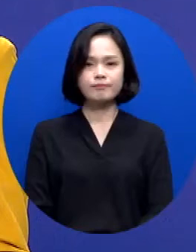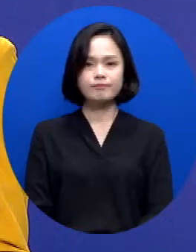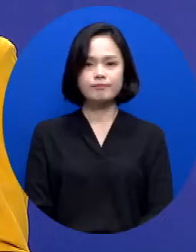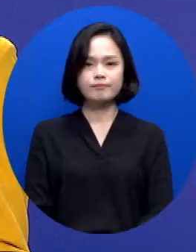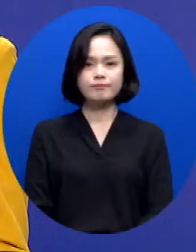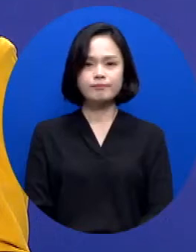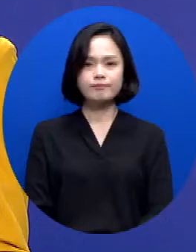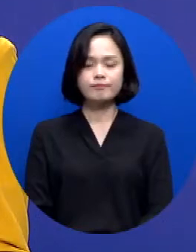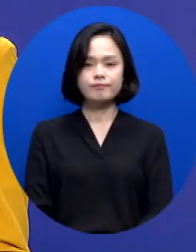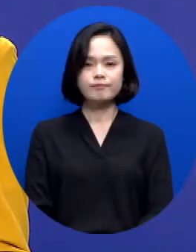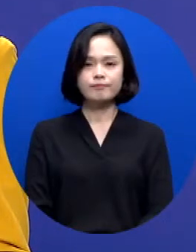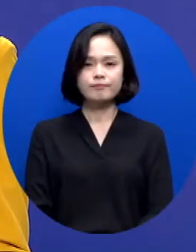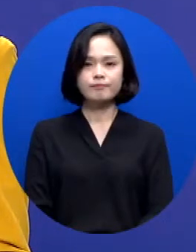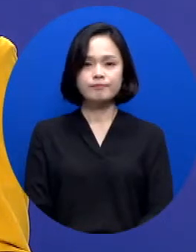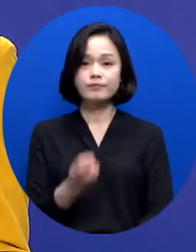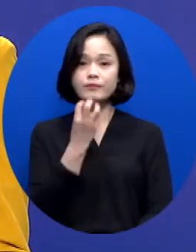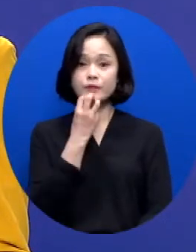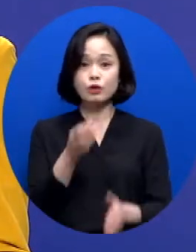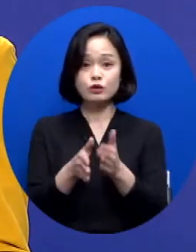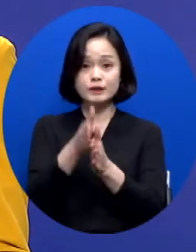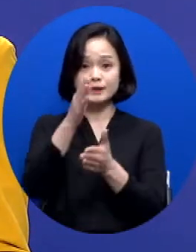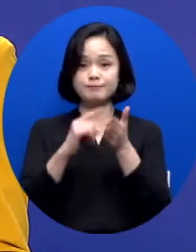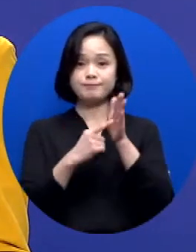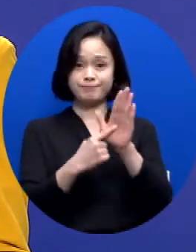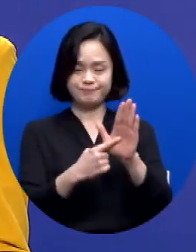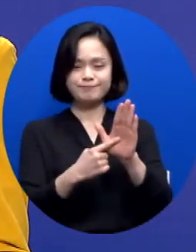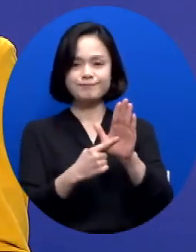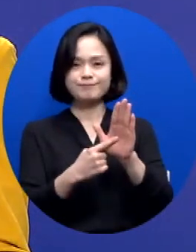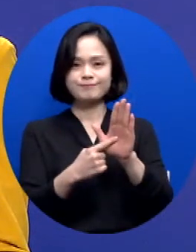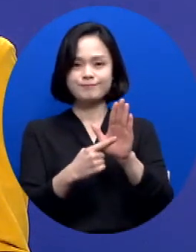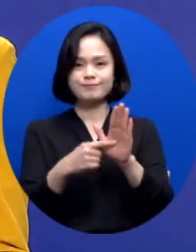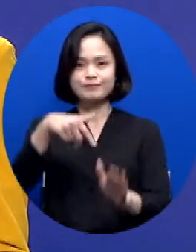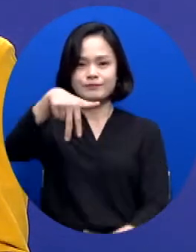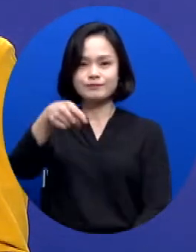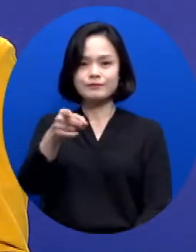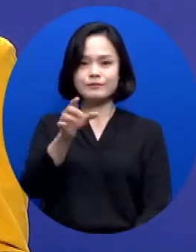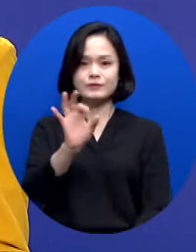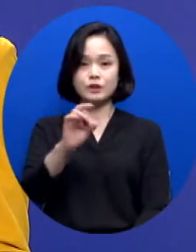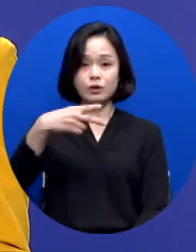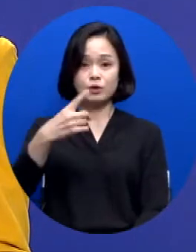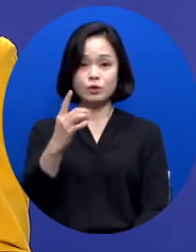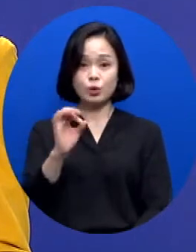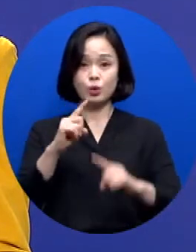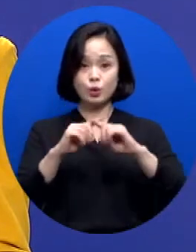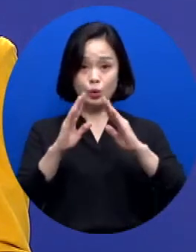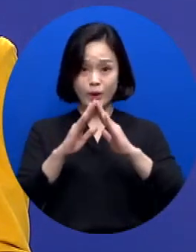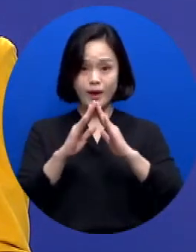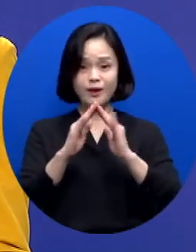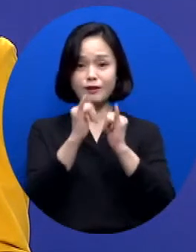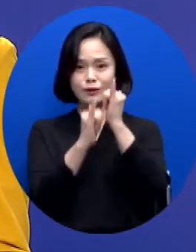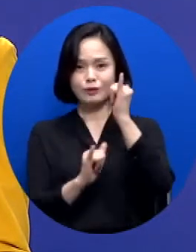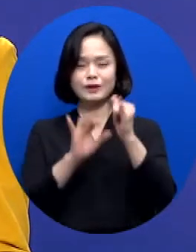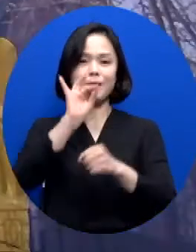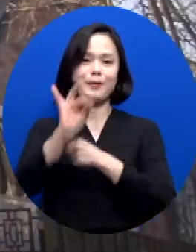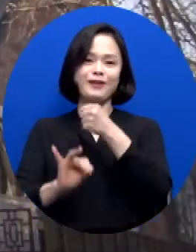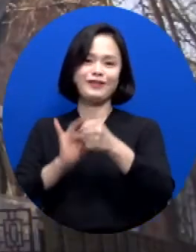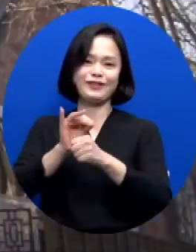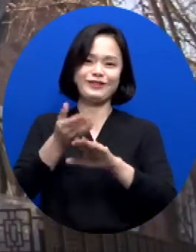다음 소식입니다 서울시가 100년 넘는 역사를 가진 정동 교회를 11월에 문화재로 선정했습니다